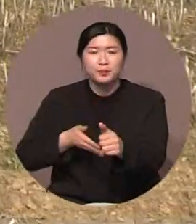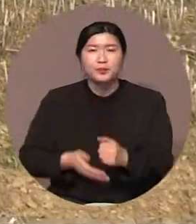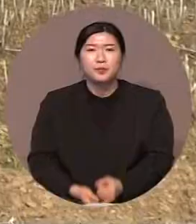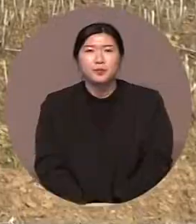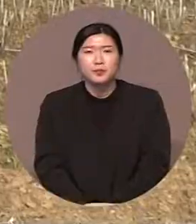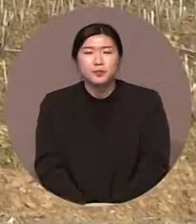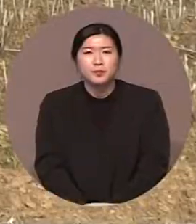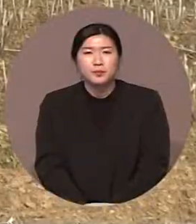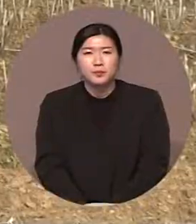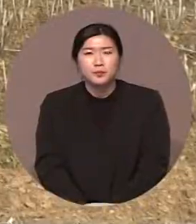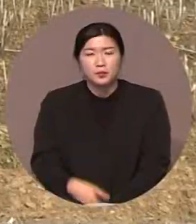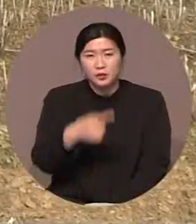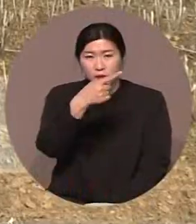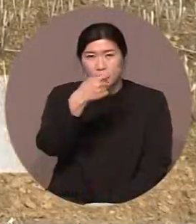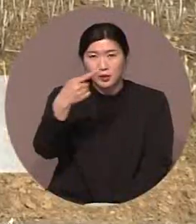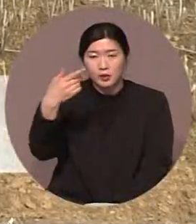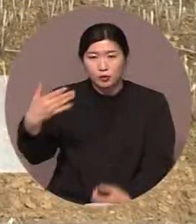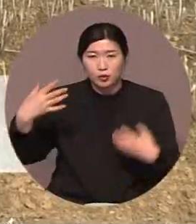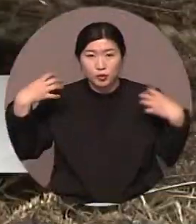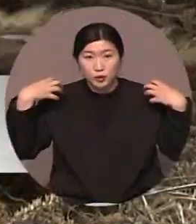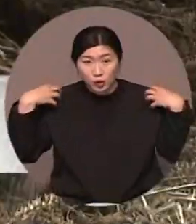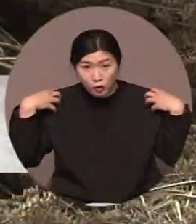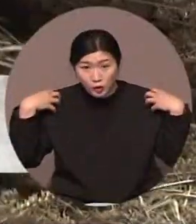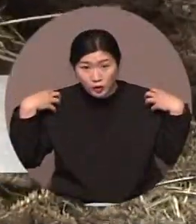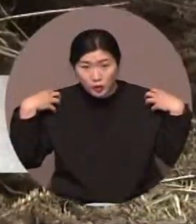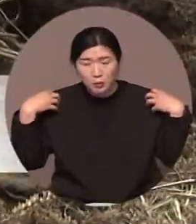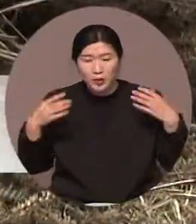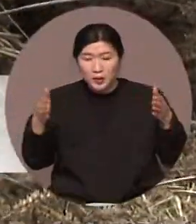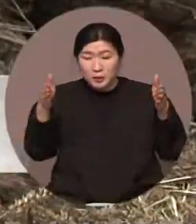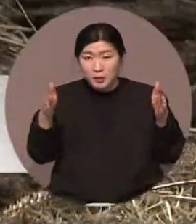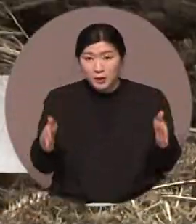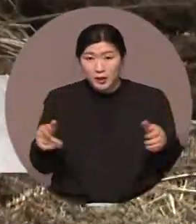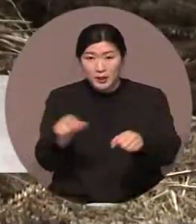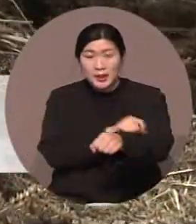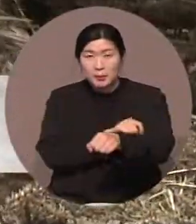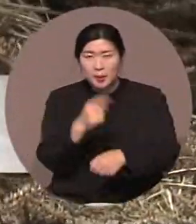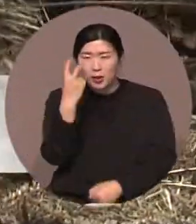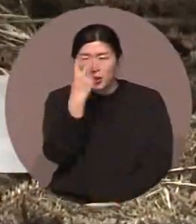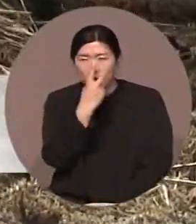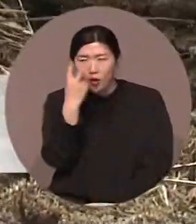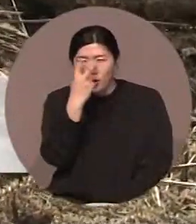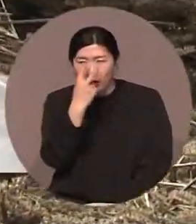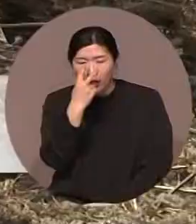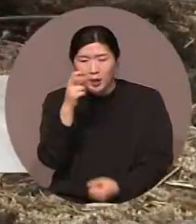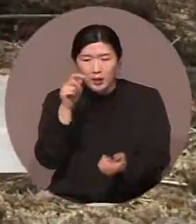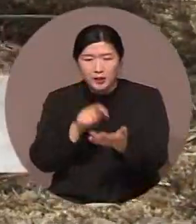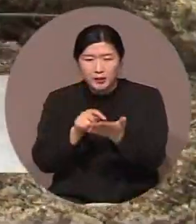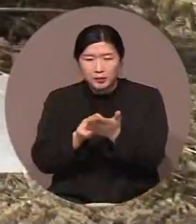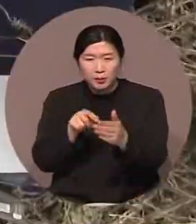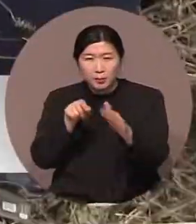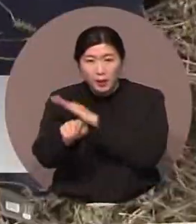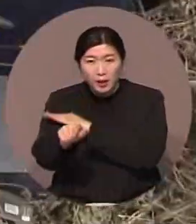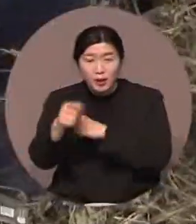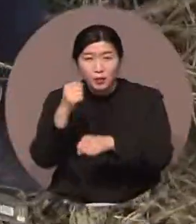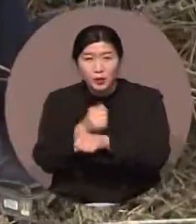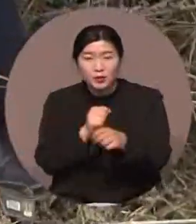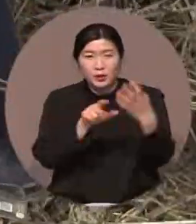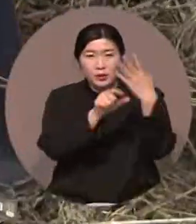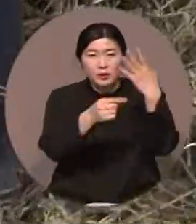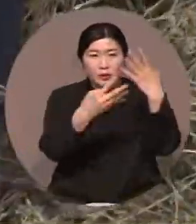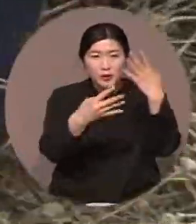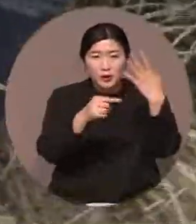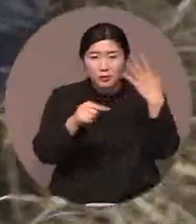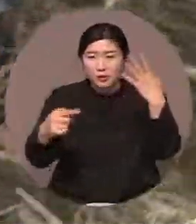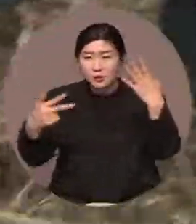소방청은 청명 한식 기간 화재를 예방하고 사고가 나면 신속히 대응하기 위해 4일부터